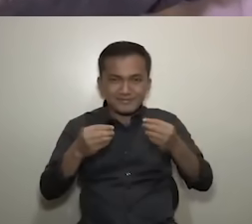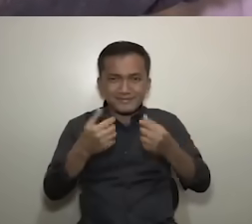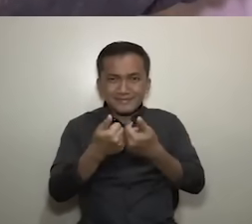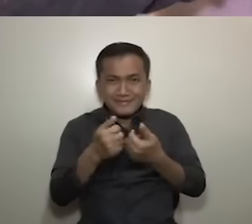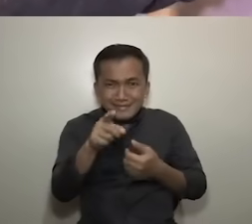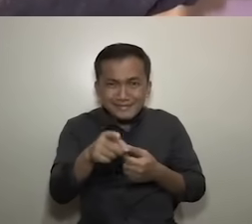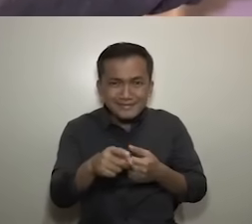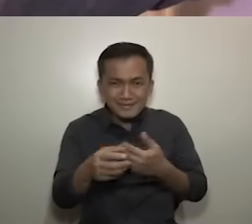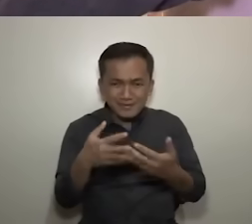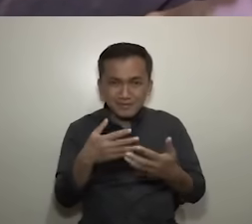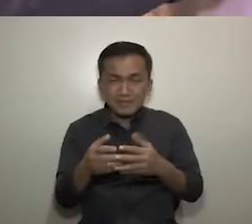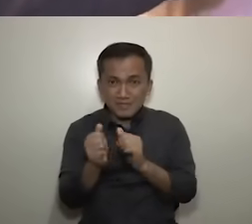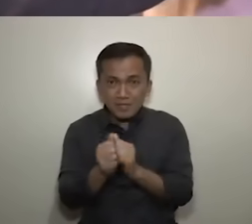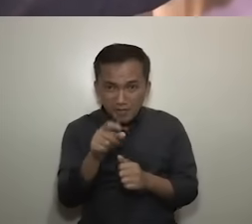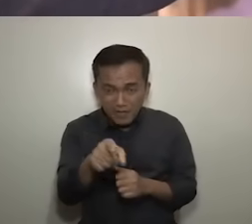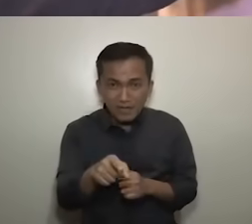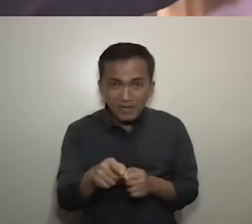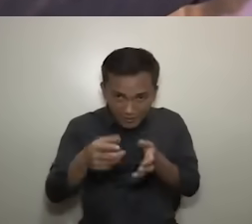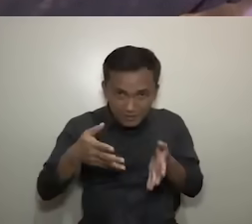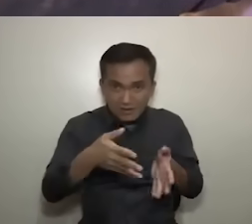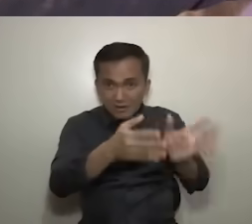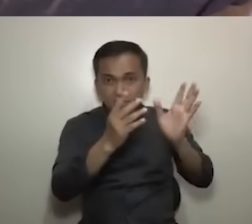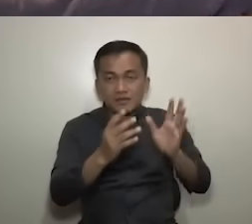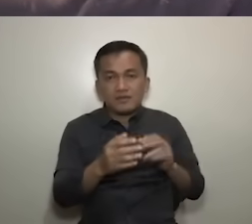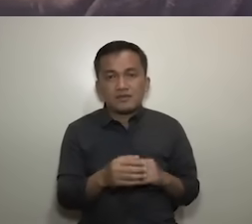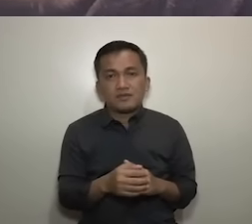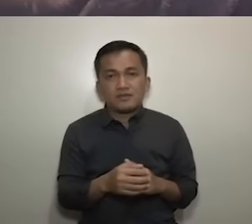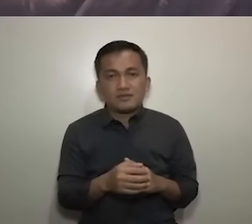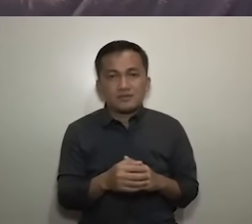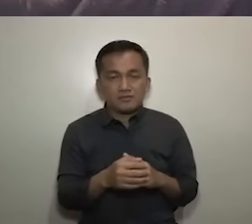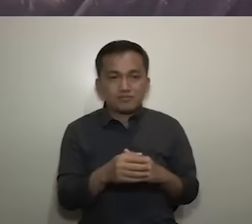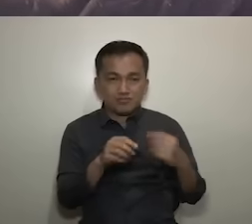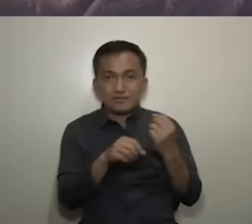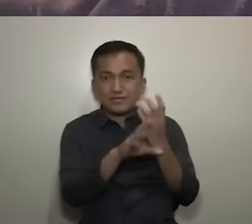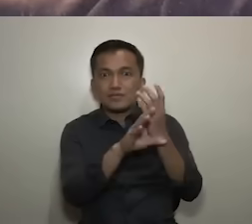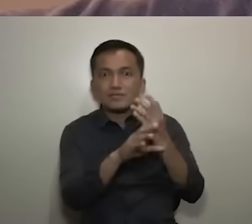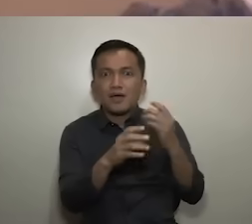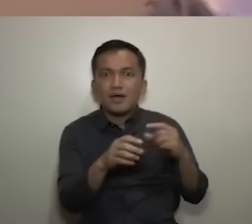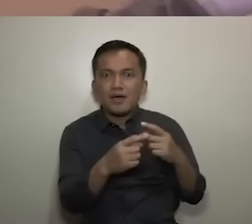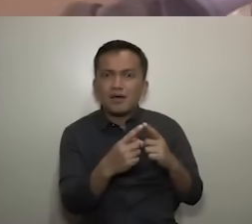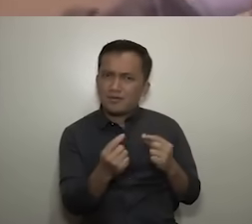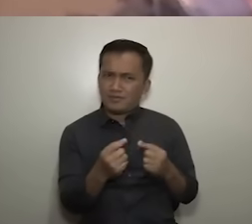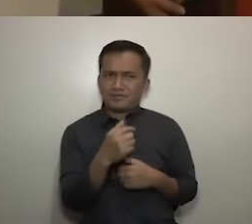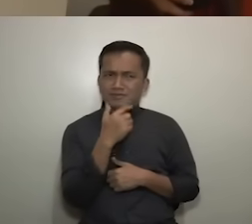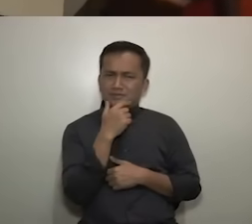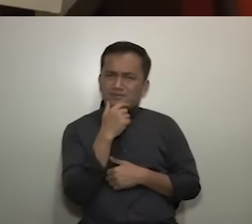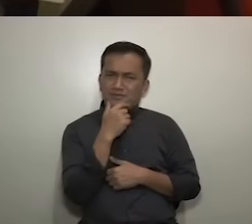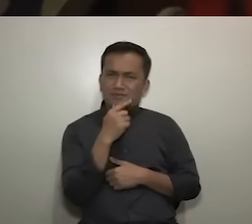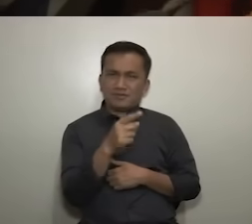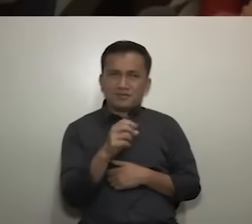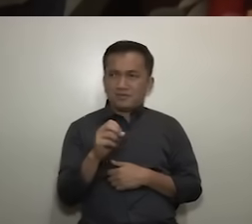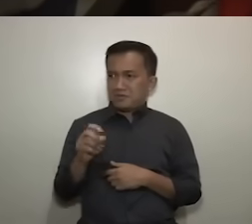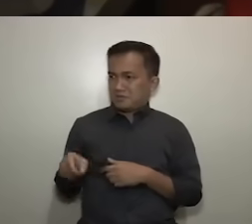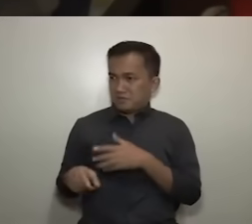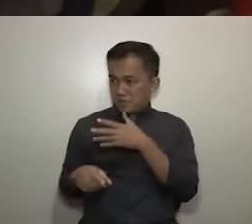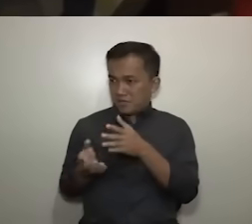mo, kahit nakasama ka pa, papayagan mo makipag-chat sa ibang Hapon. Ngayon, magtatanong ko dito sa mga babae. Is it